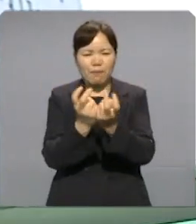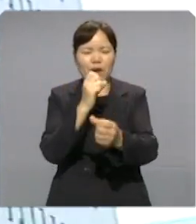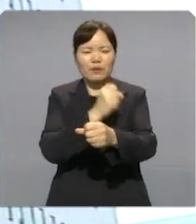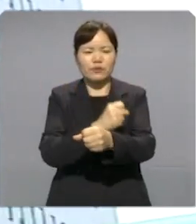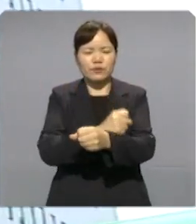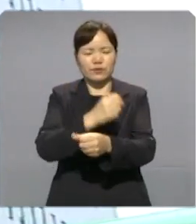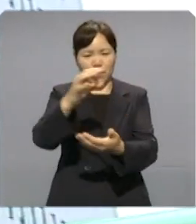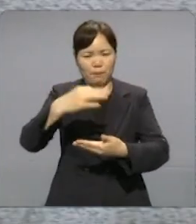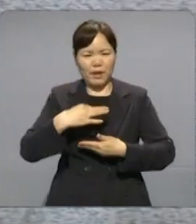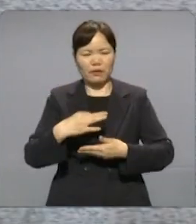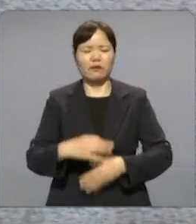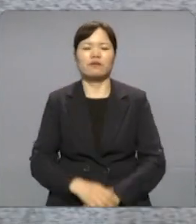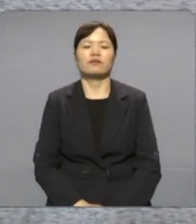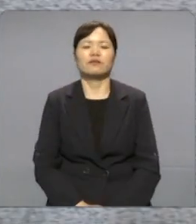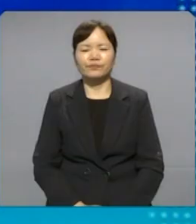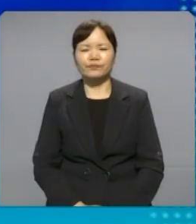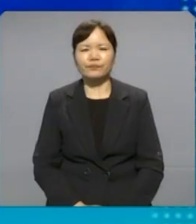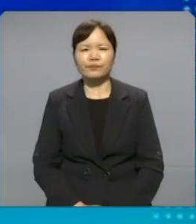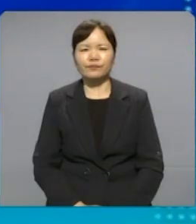있습니다.